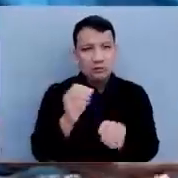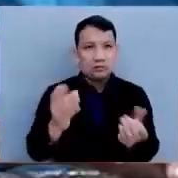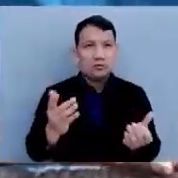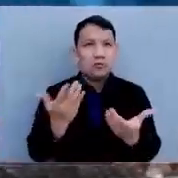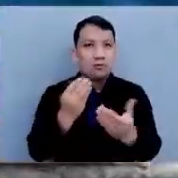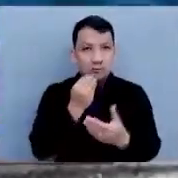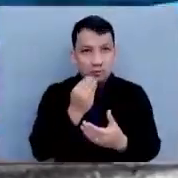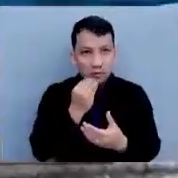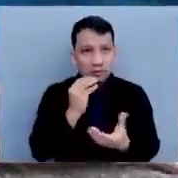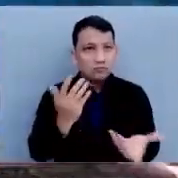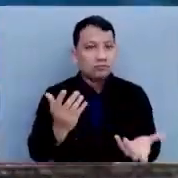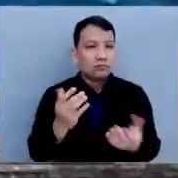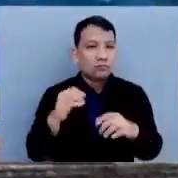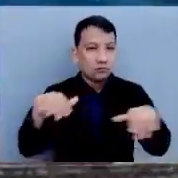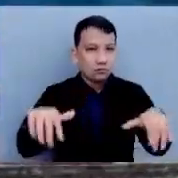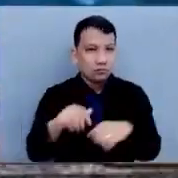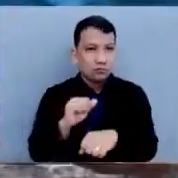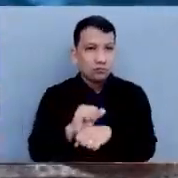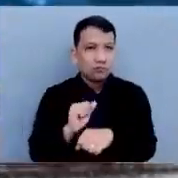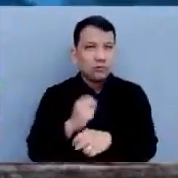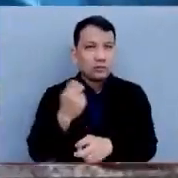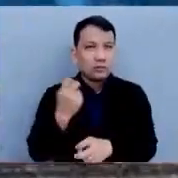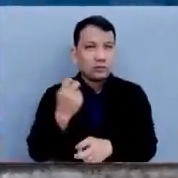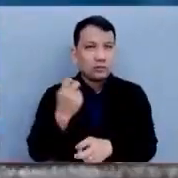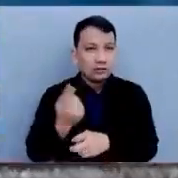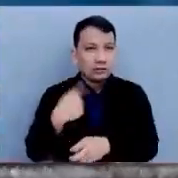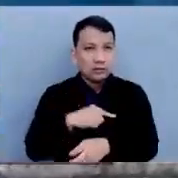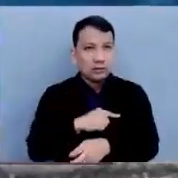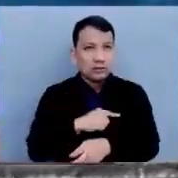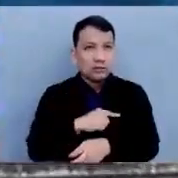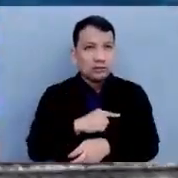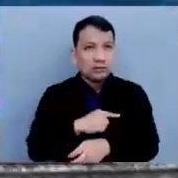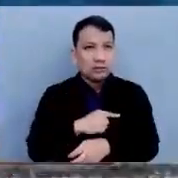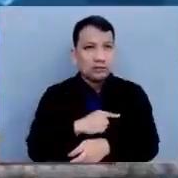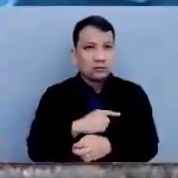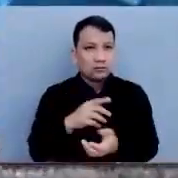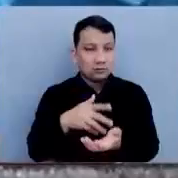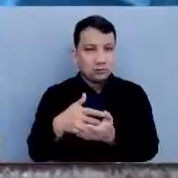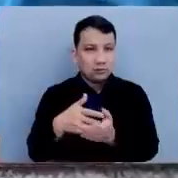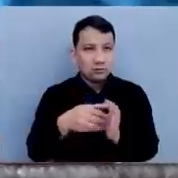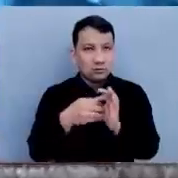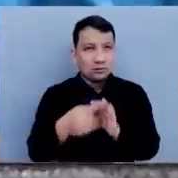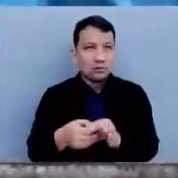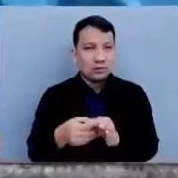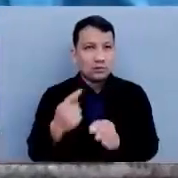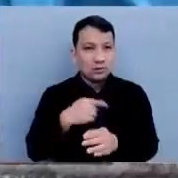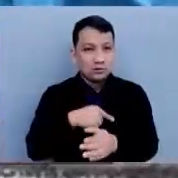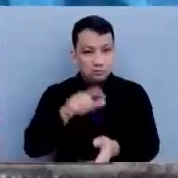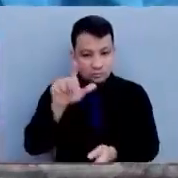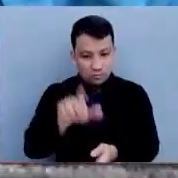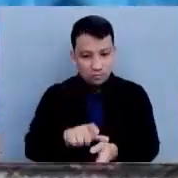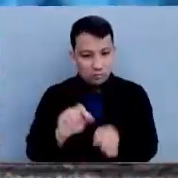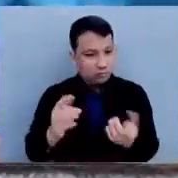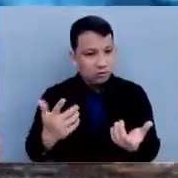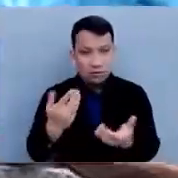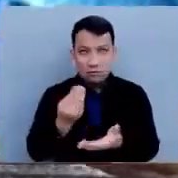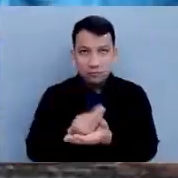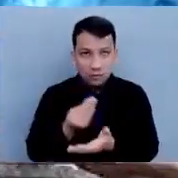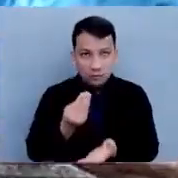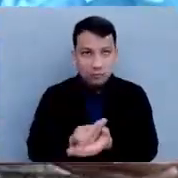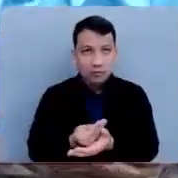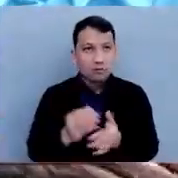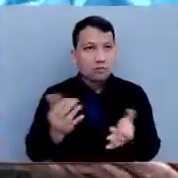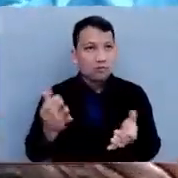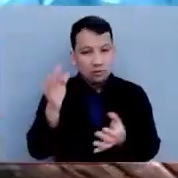wala kang hanap buhay, yun ang mahirap. Lulubog ang bahay. Alam mo, bugang bahay mo, wala kang pera kahit saan kusi, wala